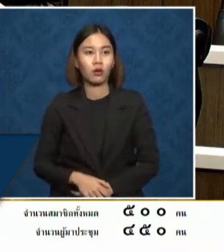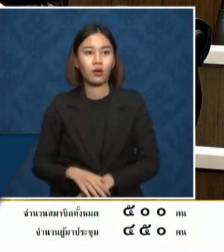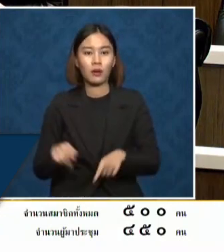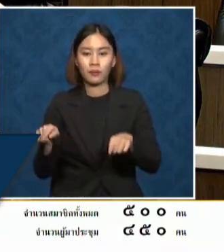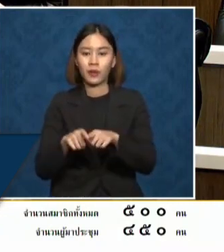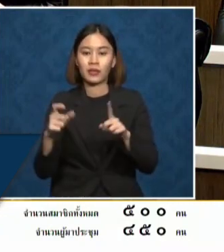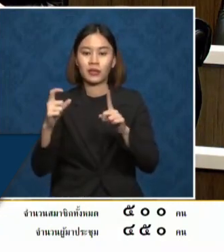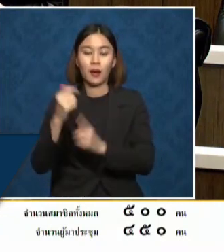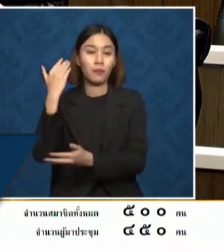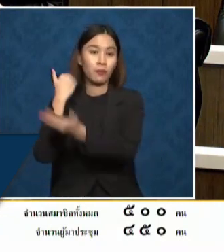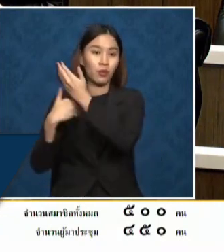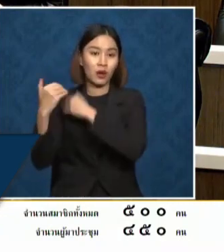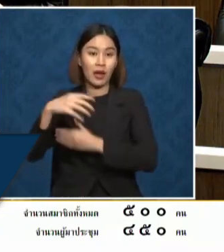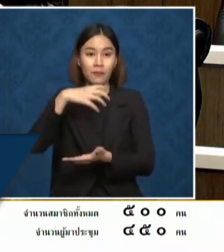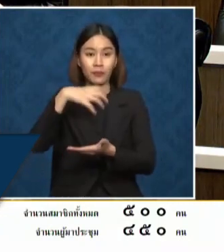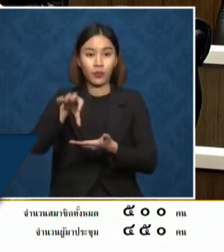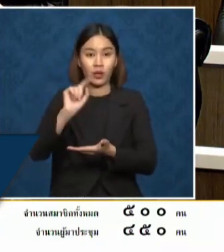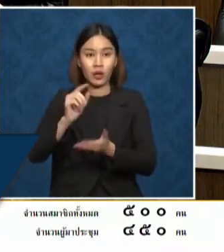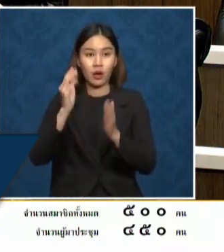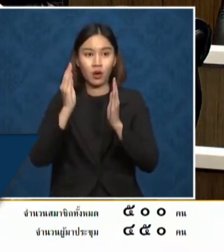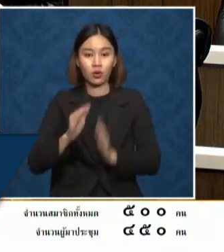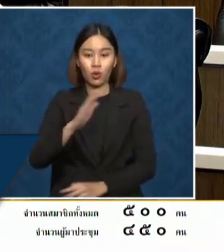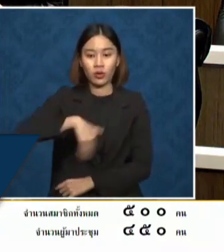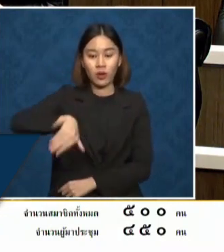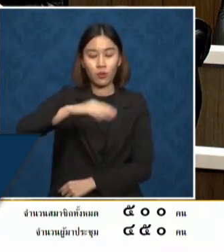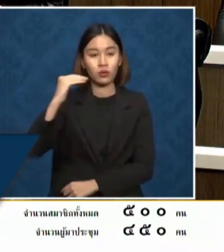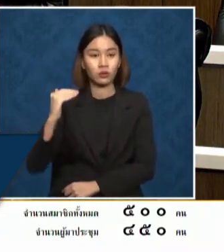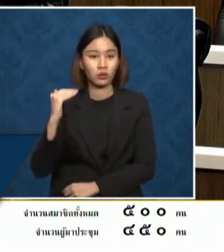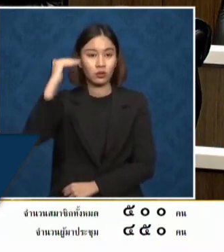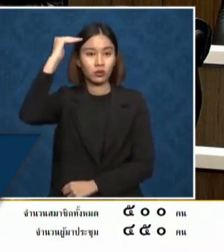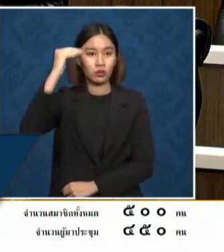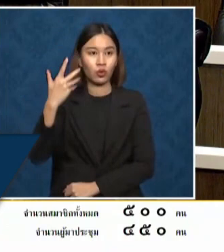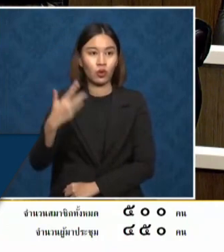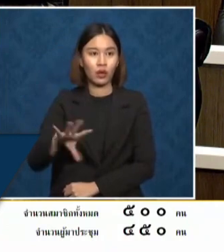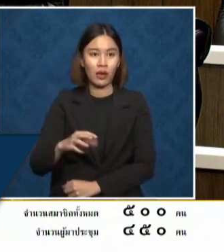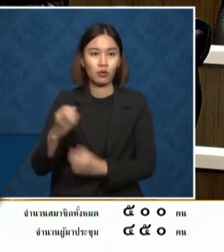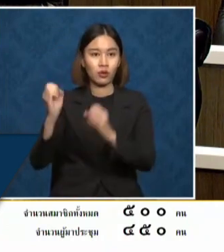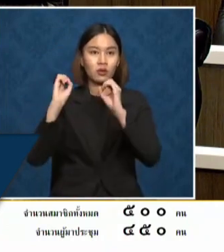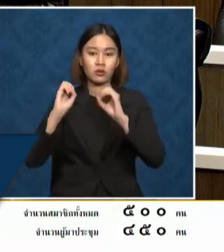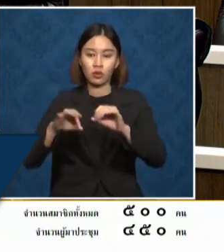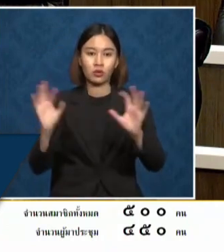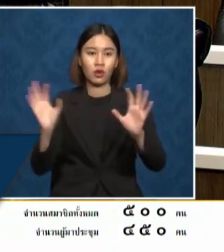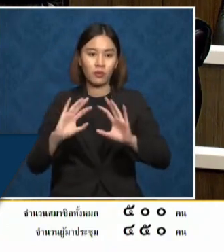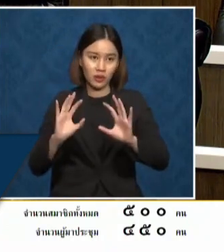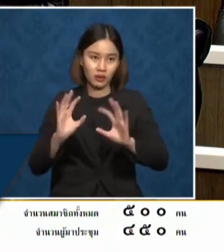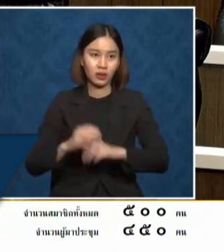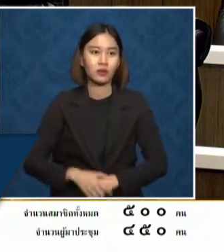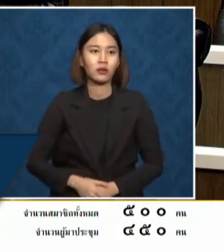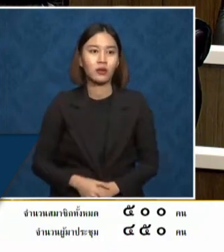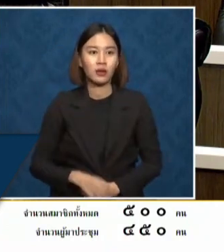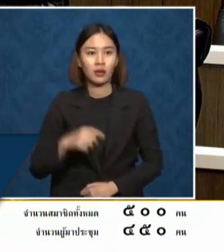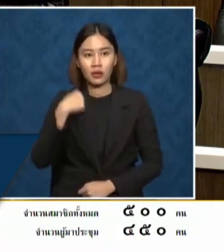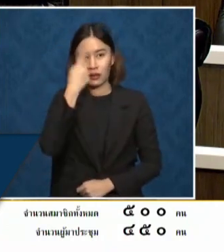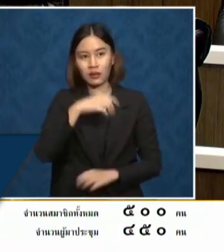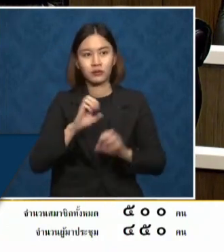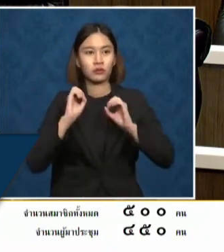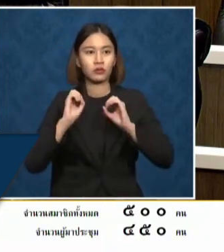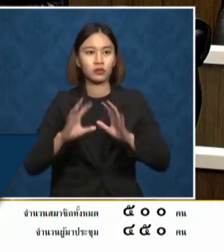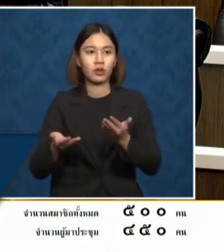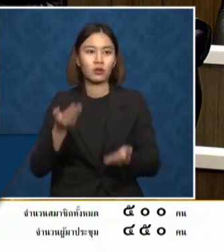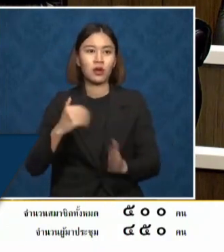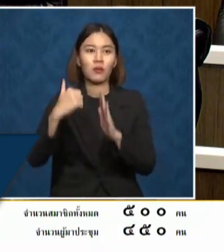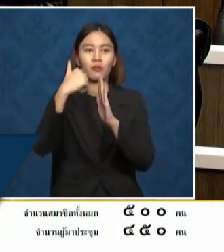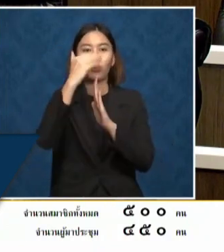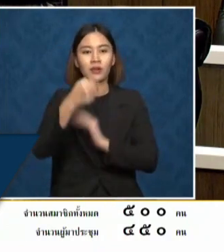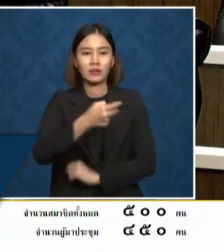คำโบราณได้กล่าวไว้ว่าคนเฮายแล้วบท่ามาสอนจิ้งหี่เมืองจรไขสอนมันเต้น